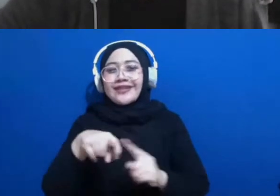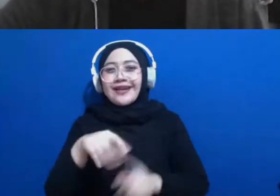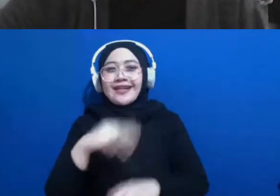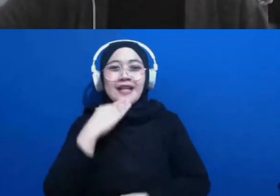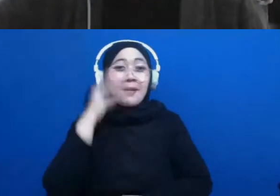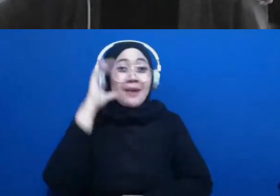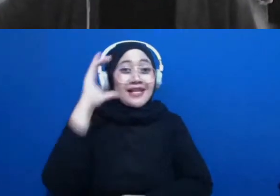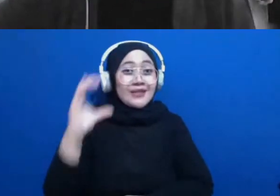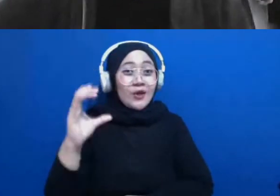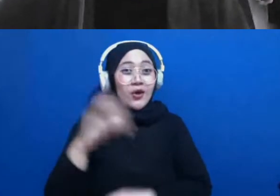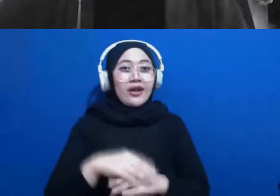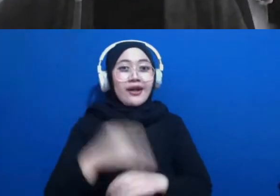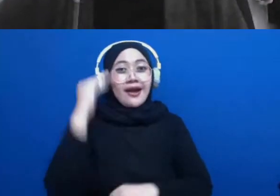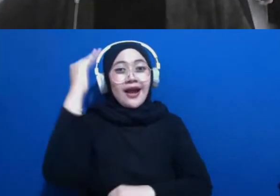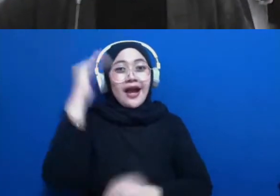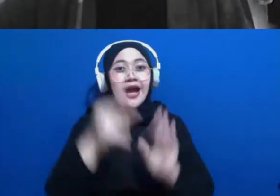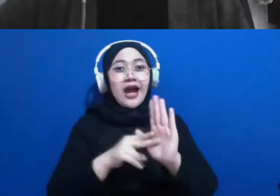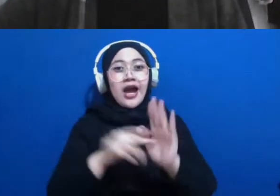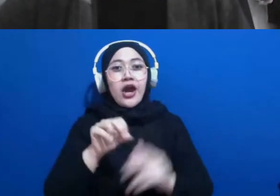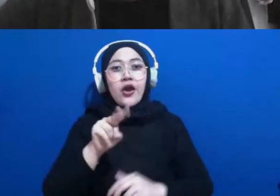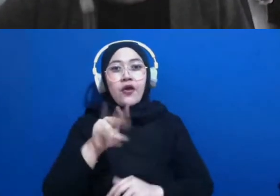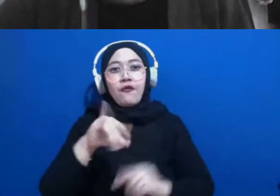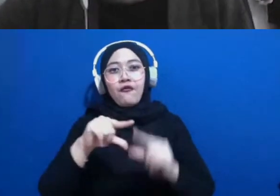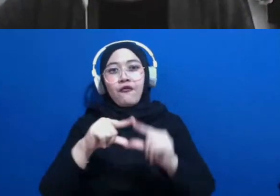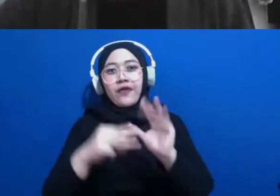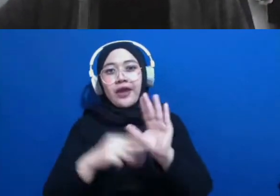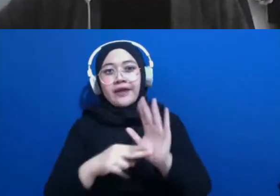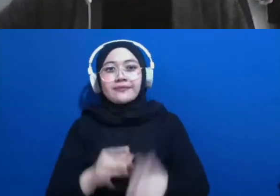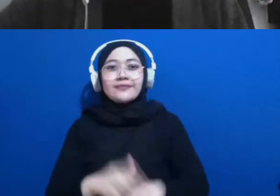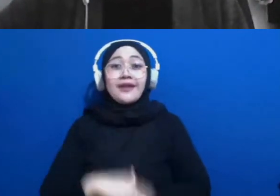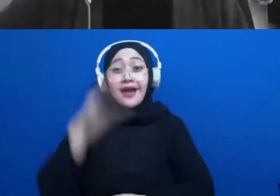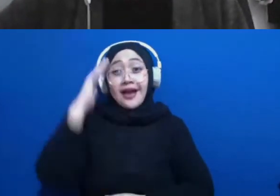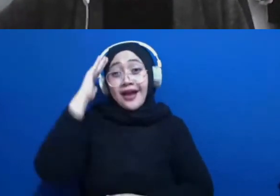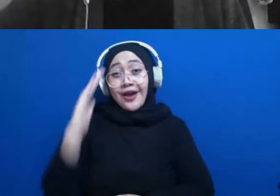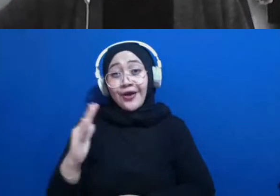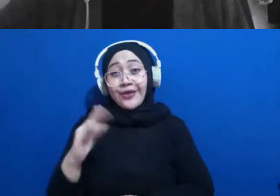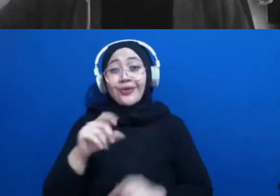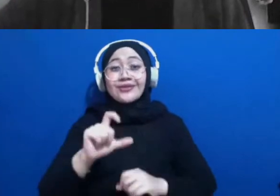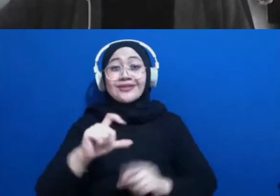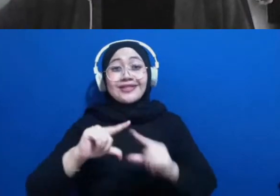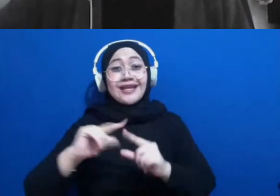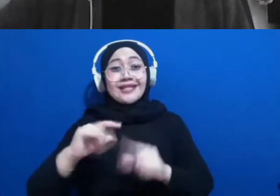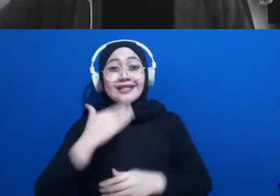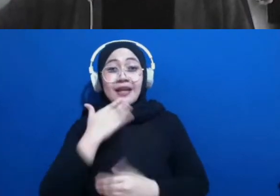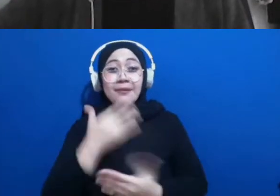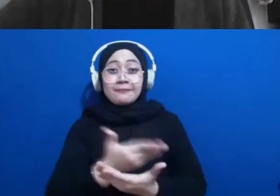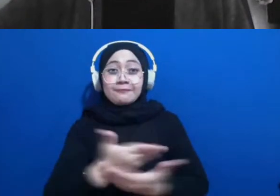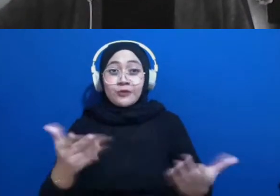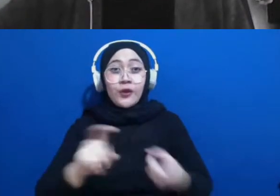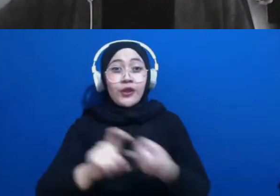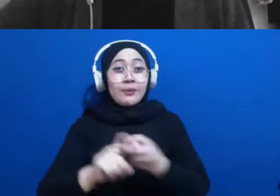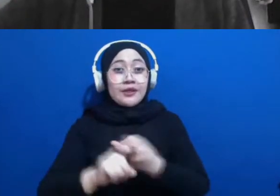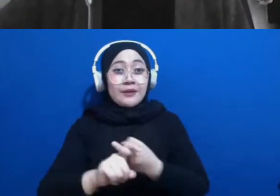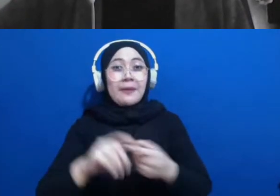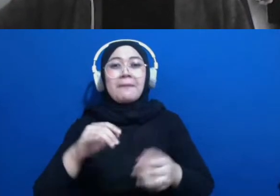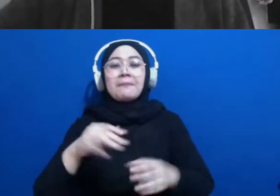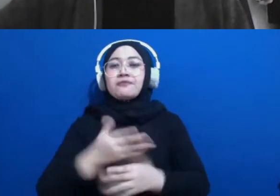Kak Novian. Halo, selamat sore, Caca. Assalamualaikum warahmatullahi wabarakatuh. Selamat sore juga buat kawan-kawan BBI